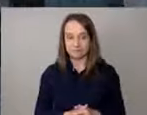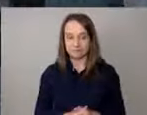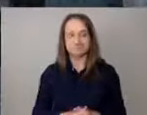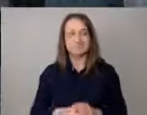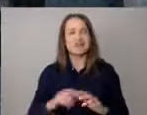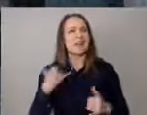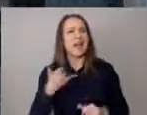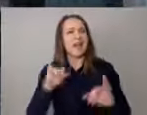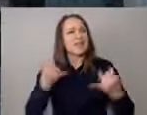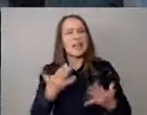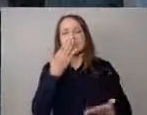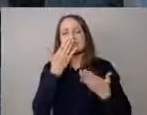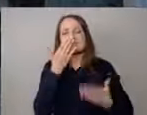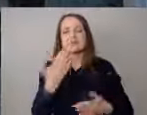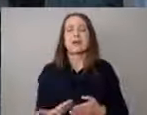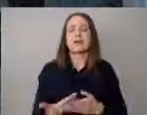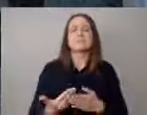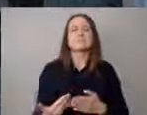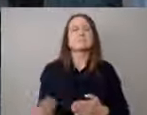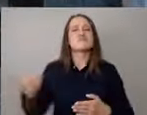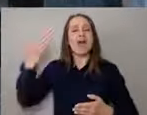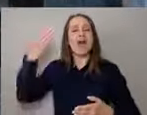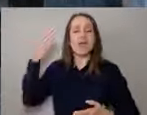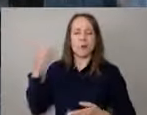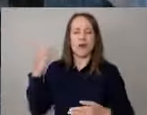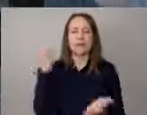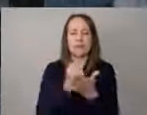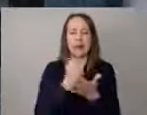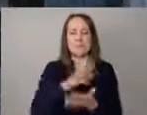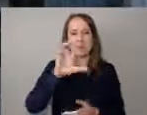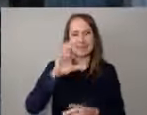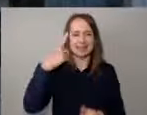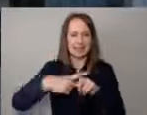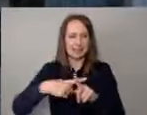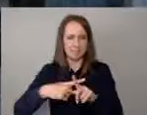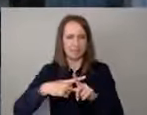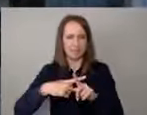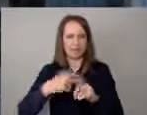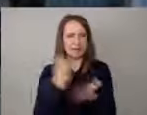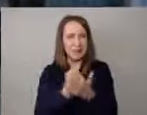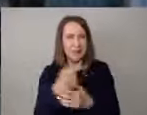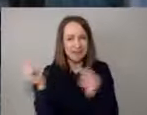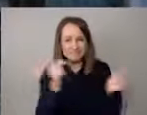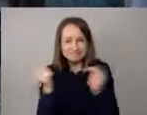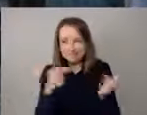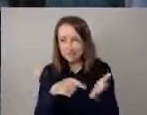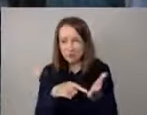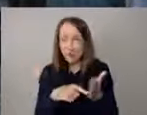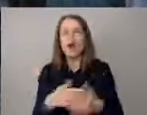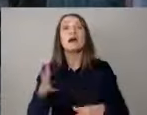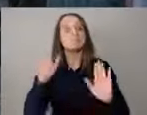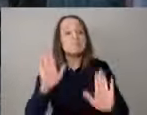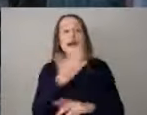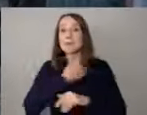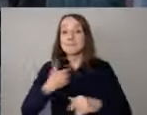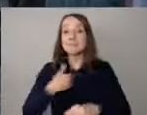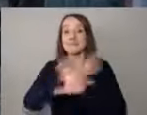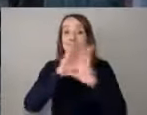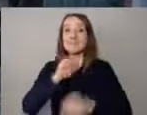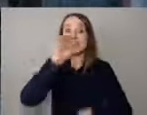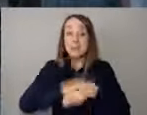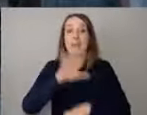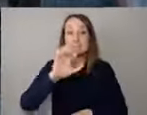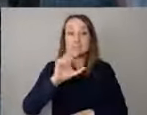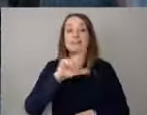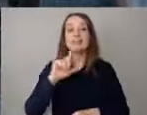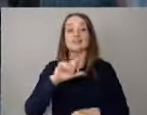rozmawiać o kwestii 500+, przecież wiadomo, wszyscy się zgadzamy, 500+ zostanie utrzymane. Zamiast rozmawiać o